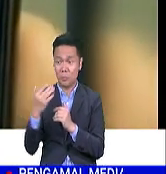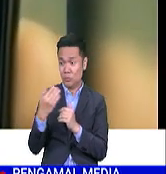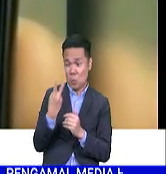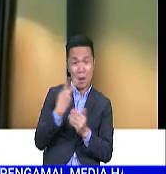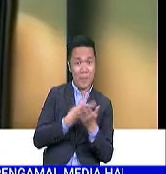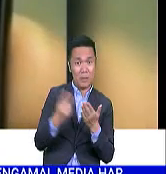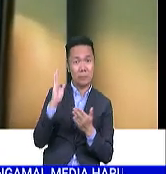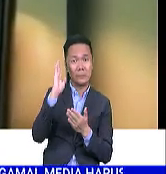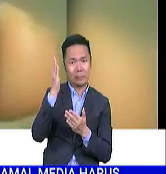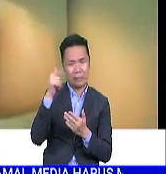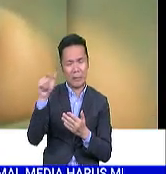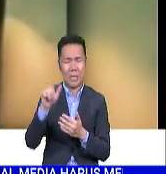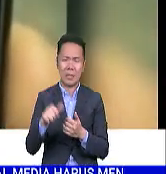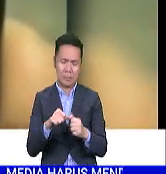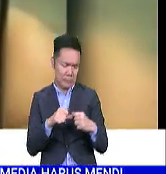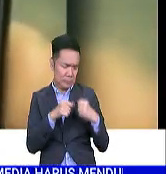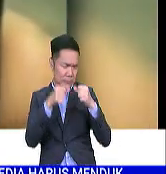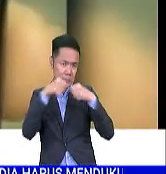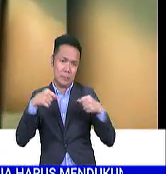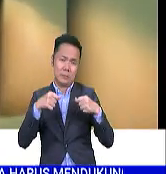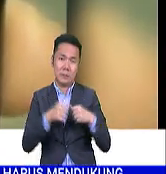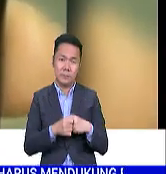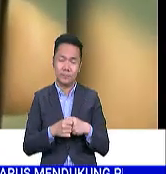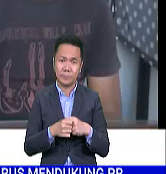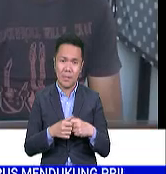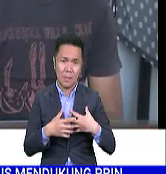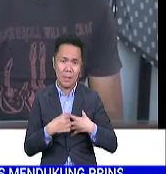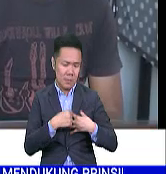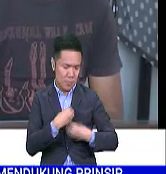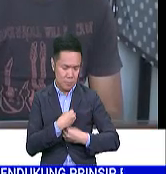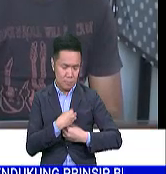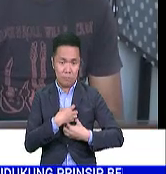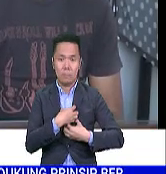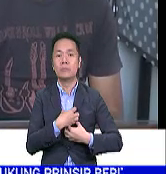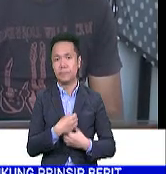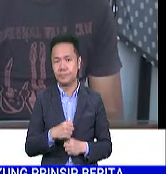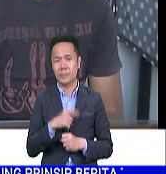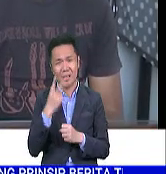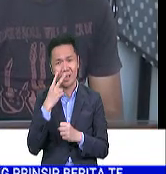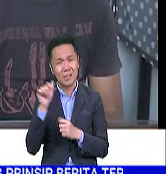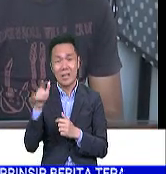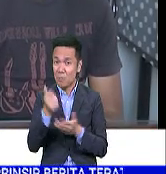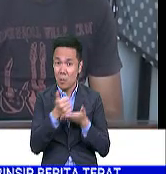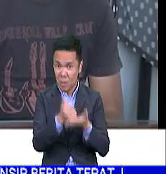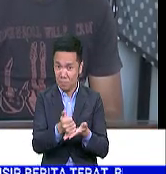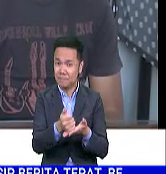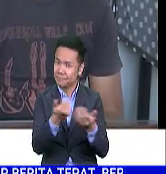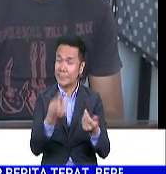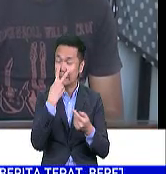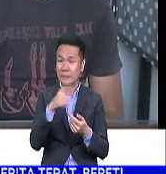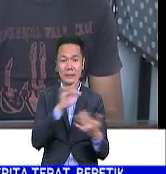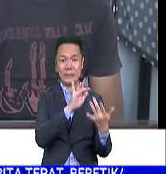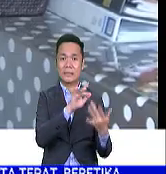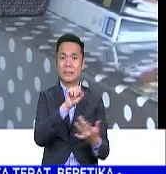lagi, dia dijangka akan menjalani pembedahan untuk menebuk bukaan pernafasan. Orang ramai yang ingin menyumbang boleh menghubungi